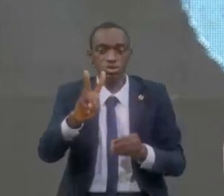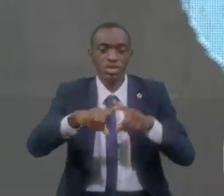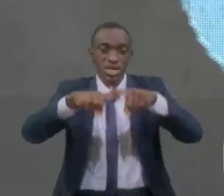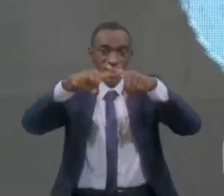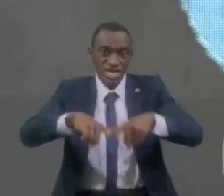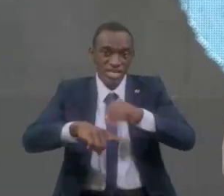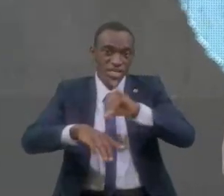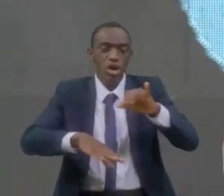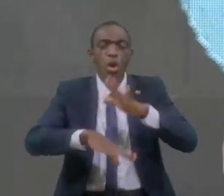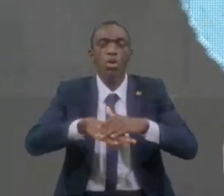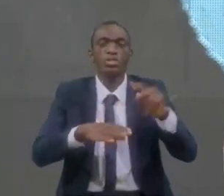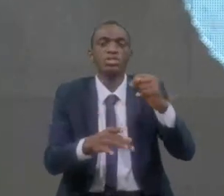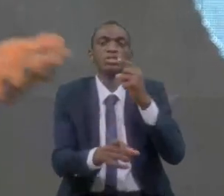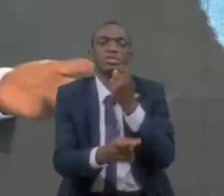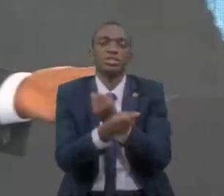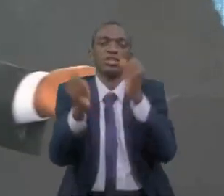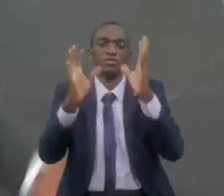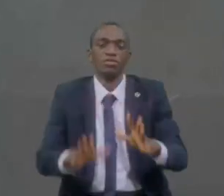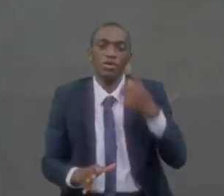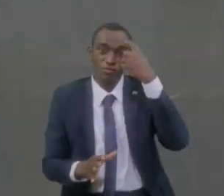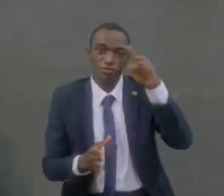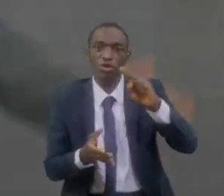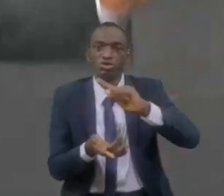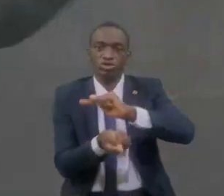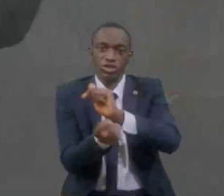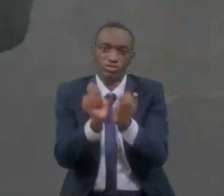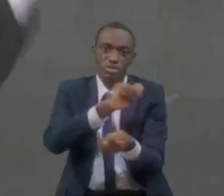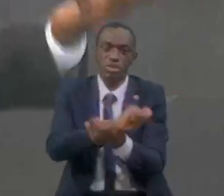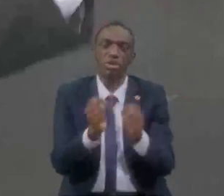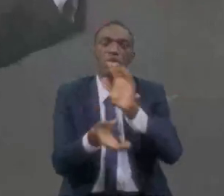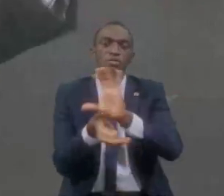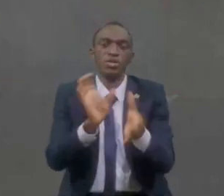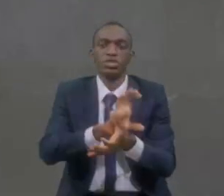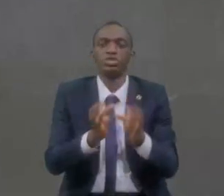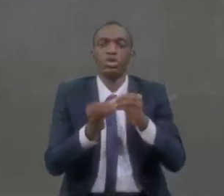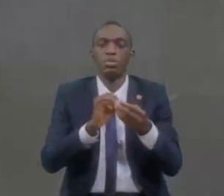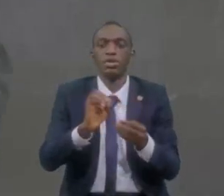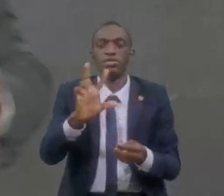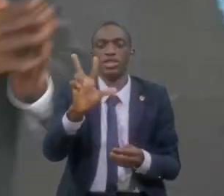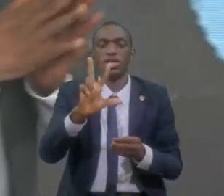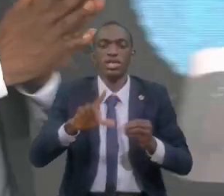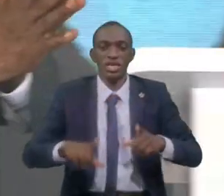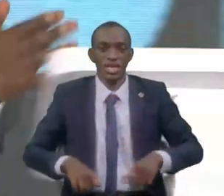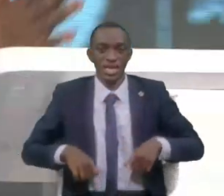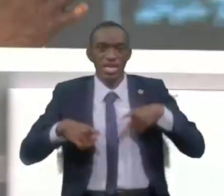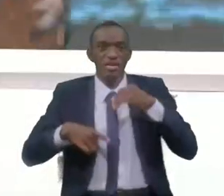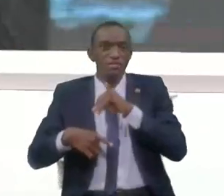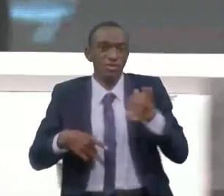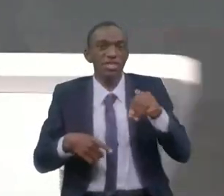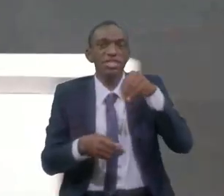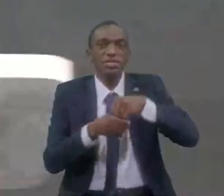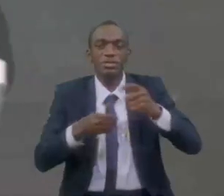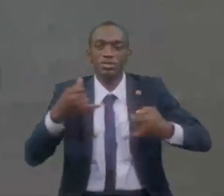S'appuyer sur le justificateur pour la conversion transformatrice. Troisième élément, vivre dans la joie des